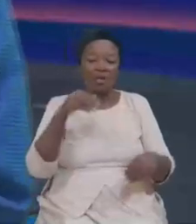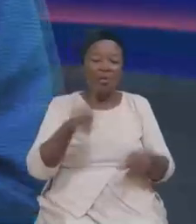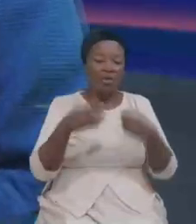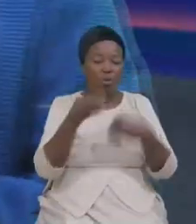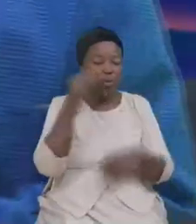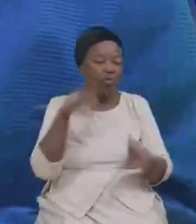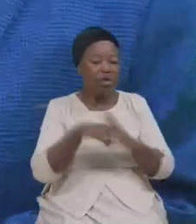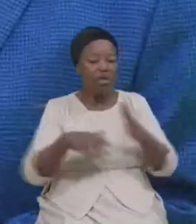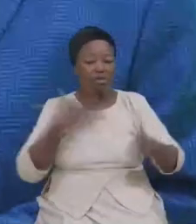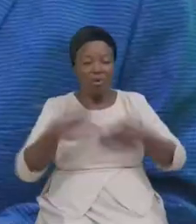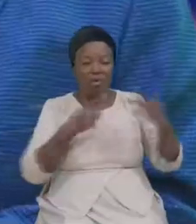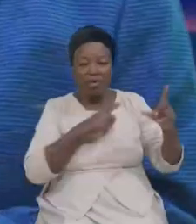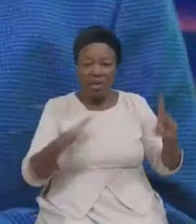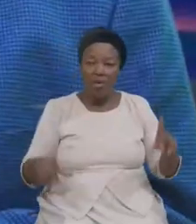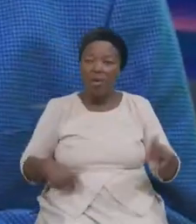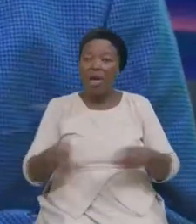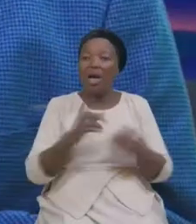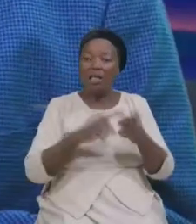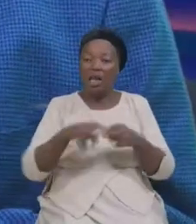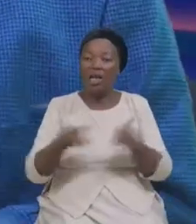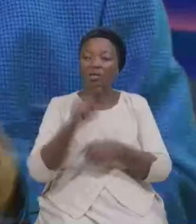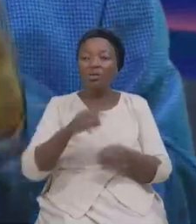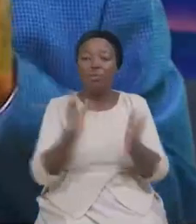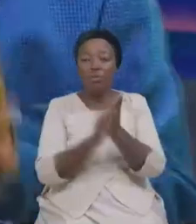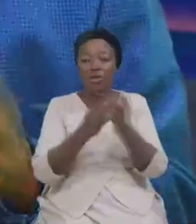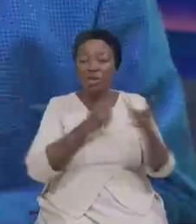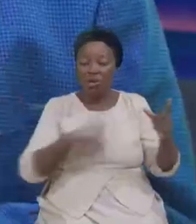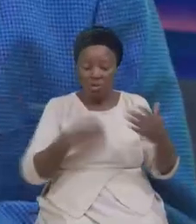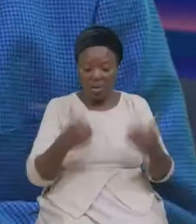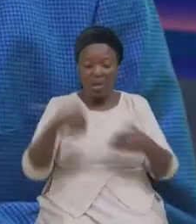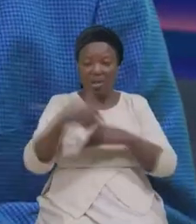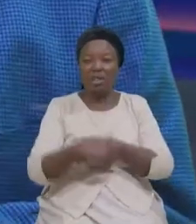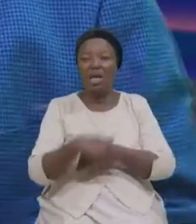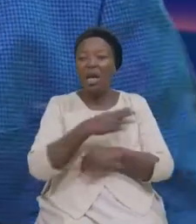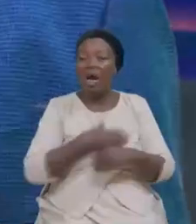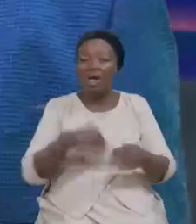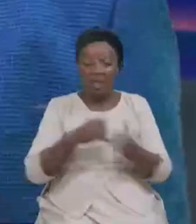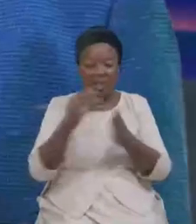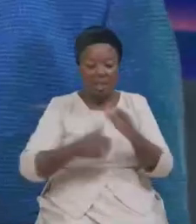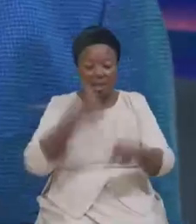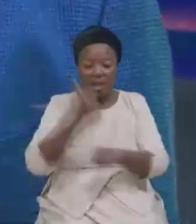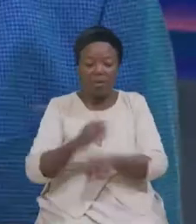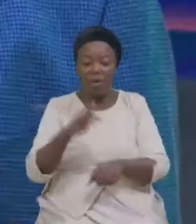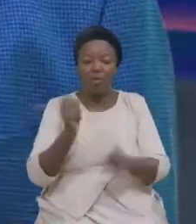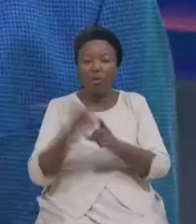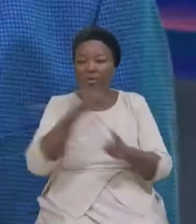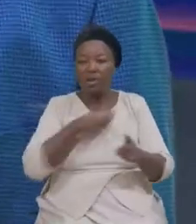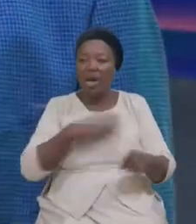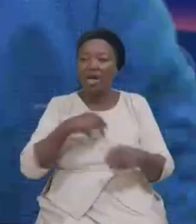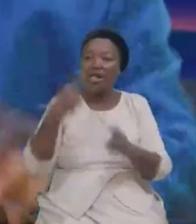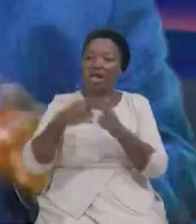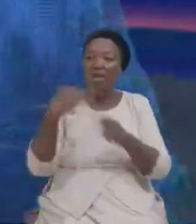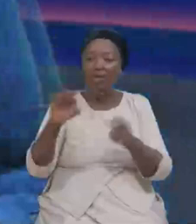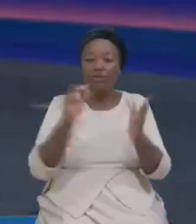La même chose, comme tu es fidèle ce soir. Et que c'est confirmé par la parole de Dieu. Et le nom de Jésus-Christ, qui ne peut